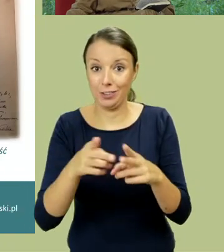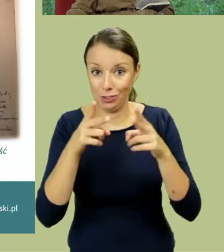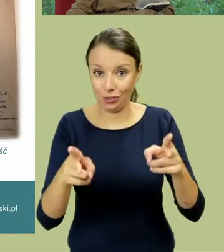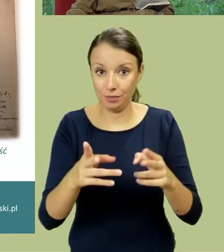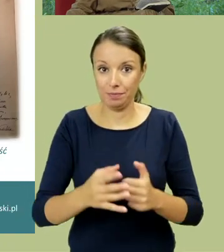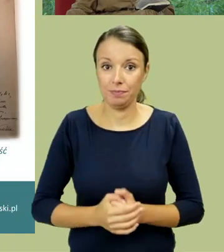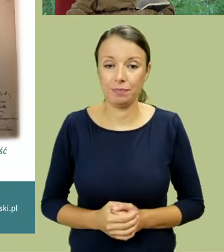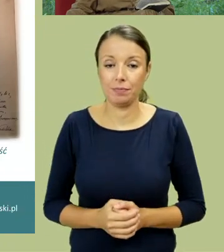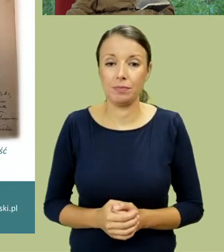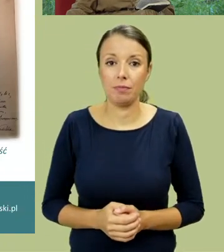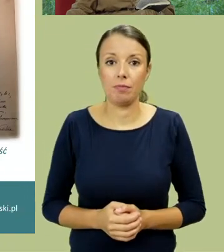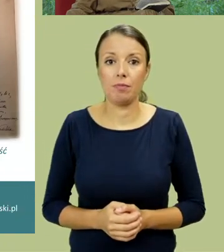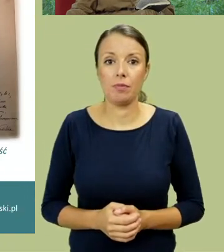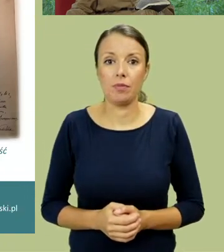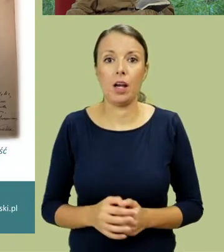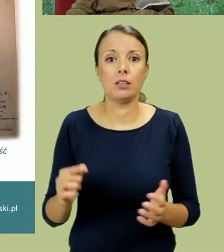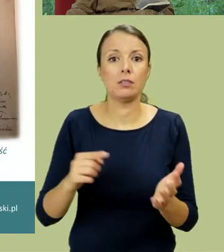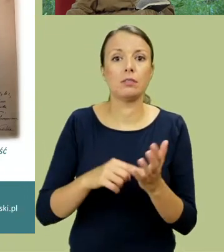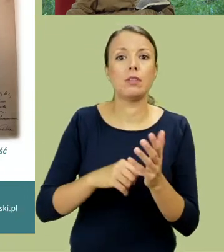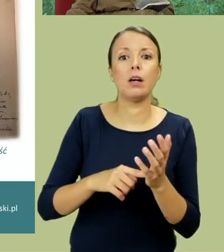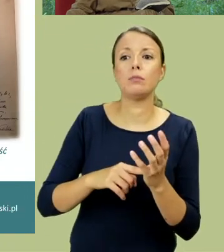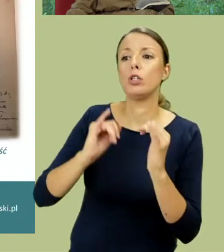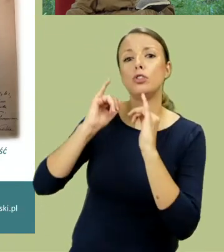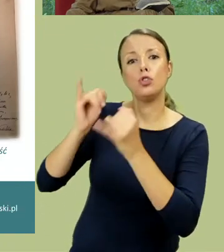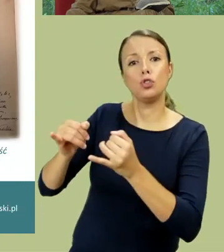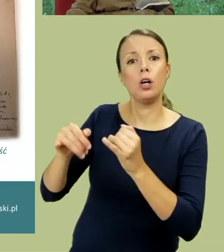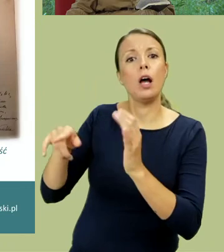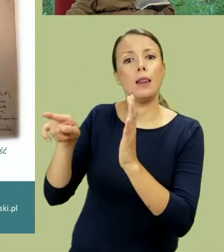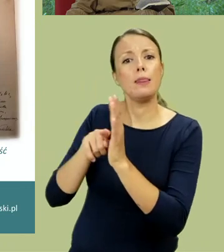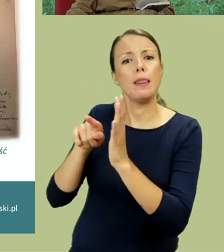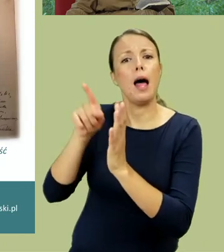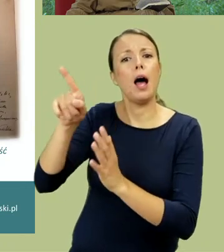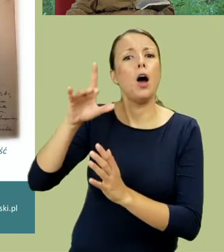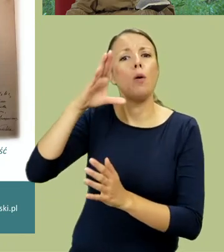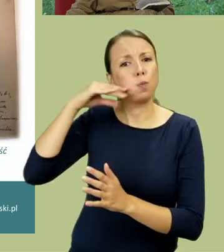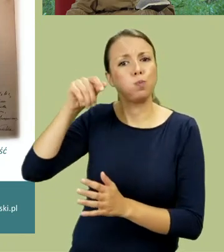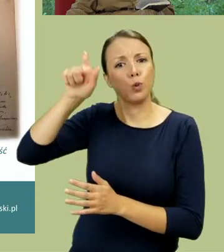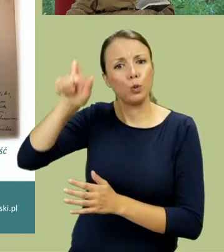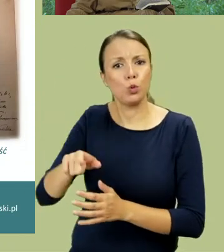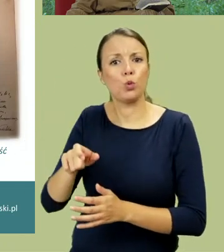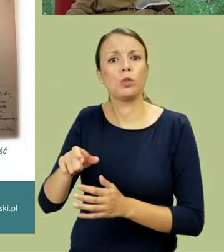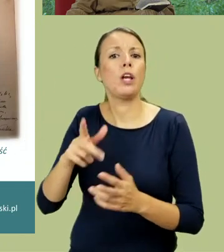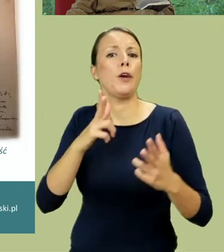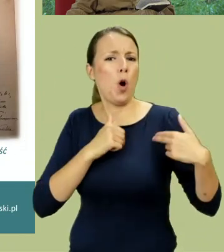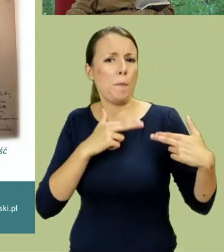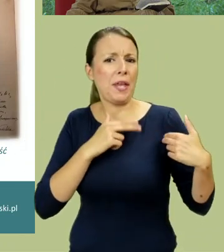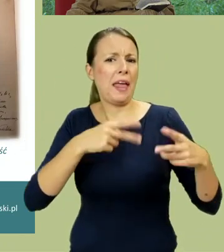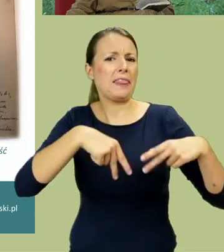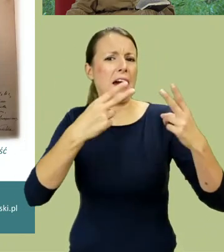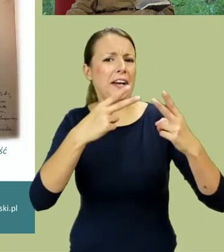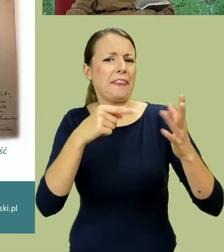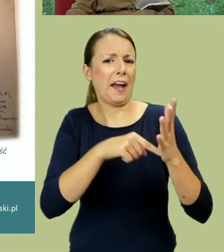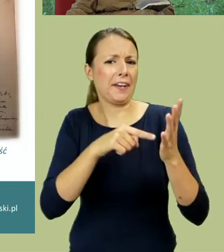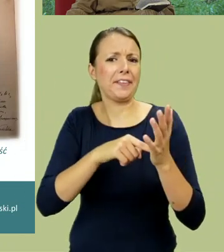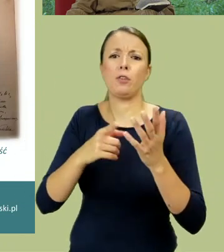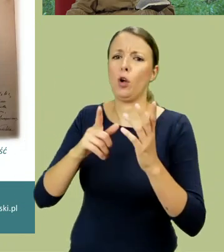1910-1915, zadedykowana Józefowi Piłsudskiemu przez komitet redakcyjny, a pod